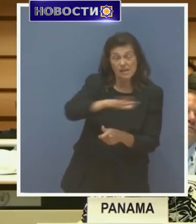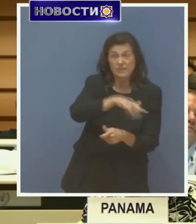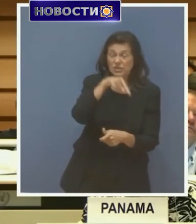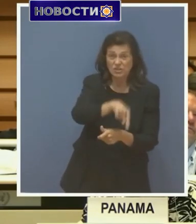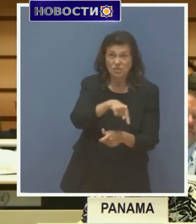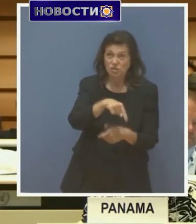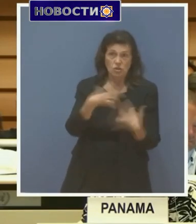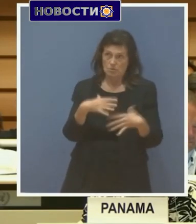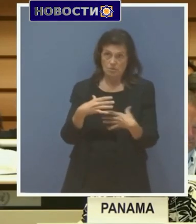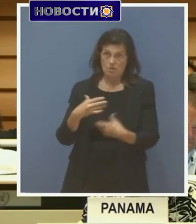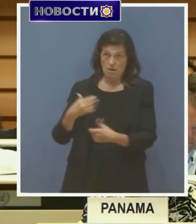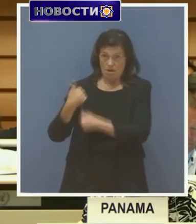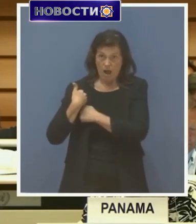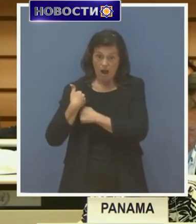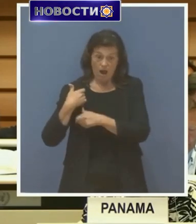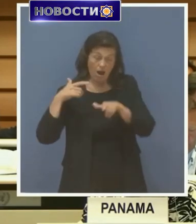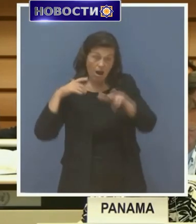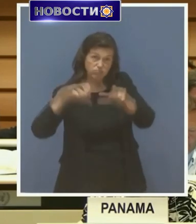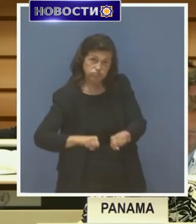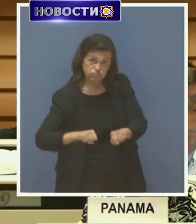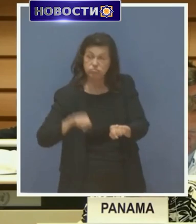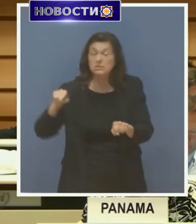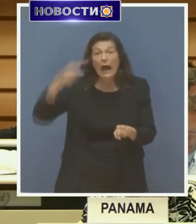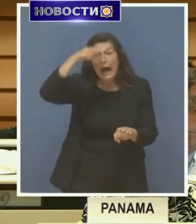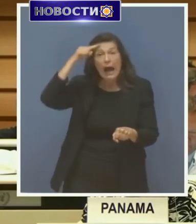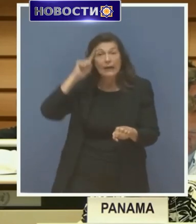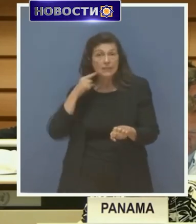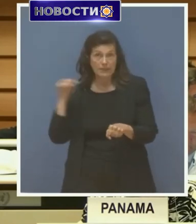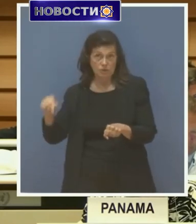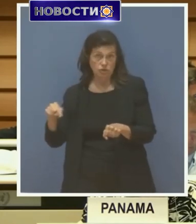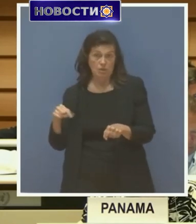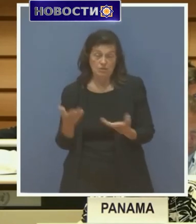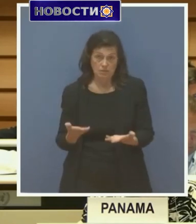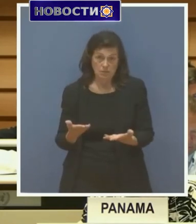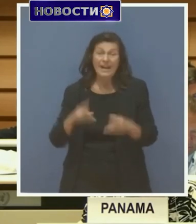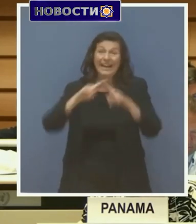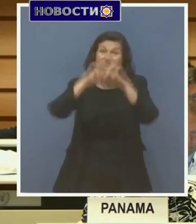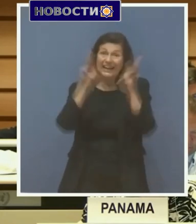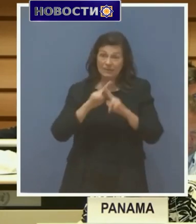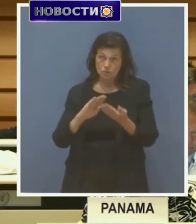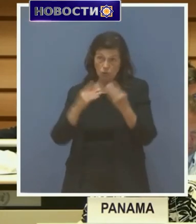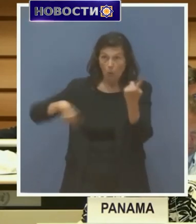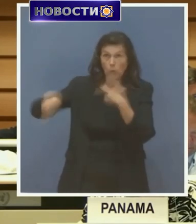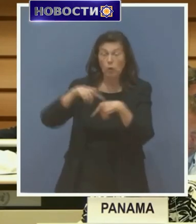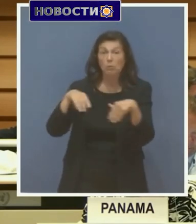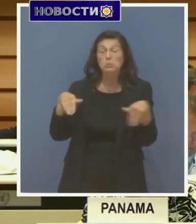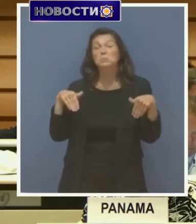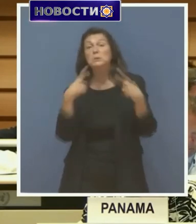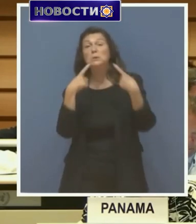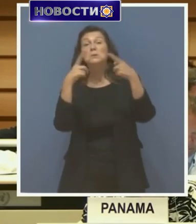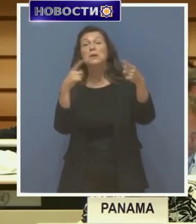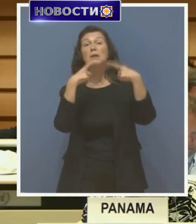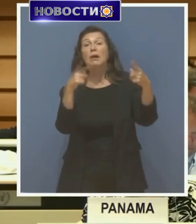землю. Все это должно быть немедленно прекращено. Азербайджан должен покинуть все территории коренных народов, которые наш народ